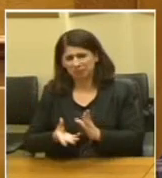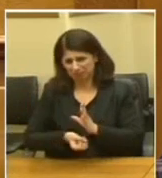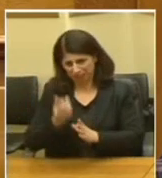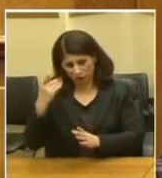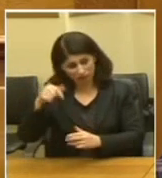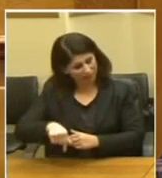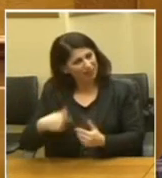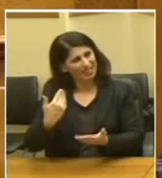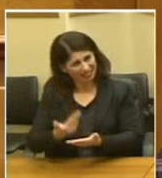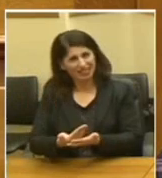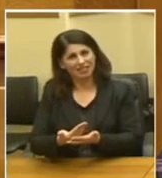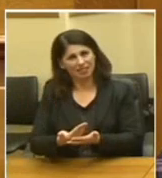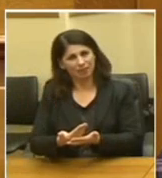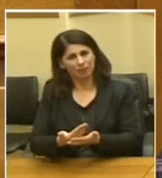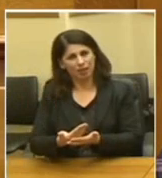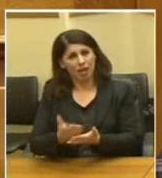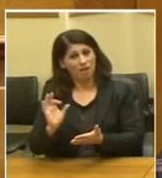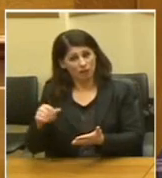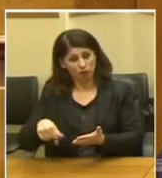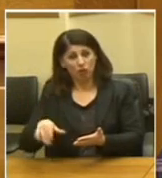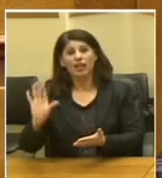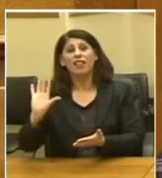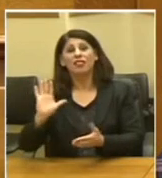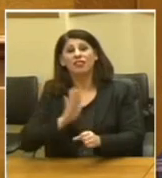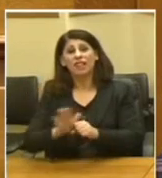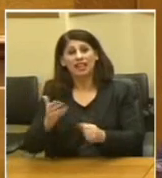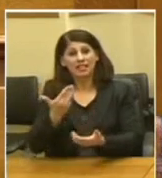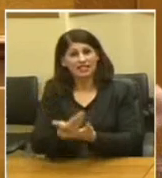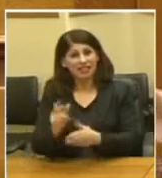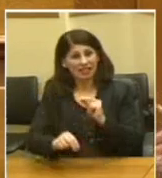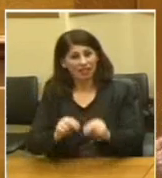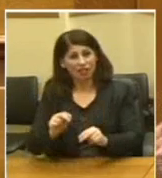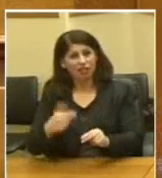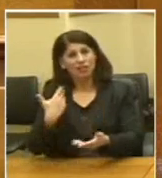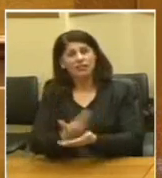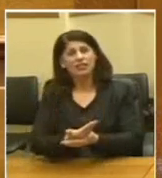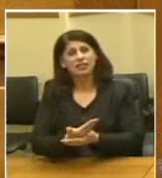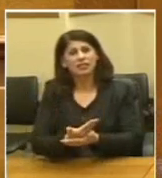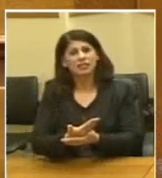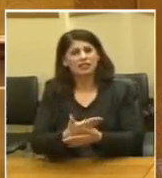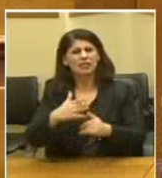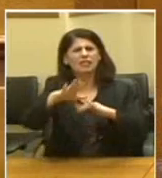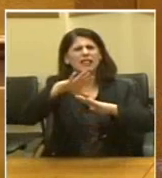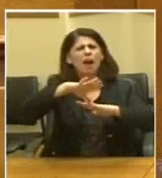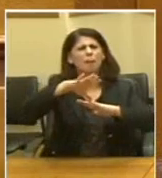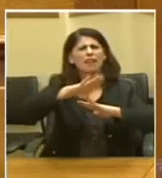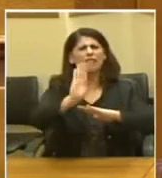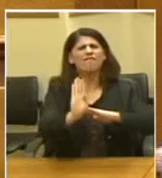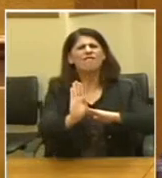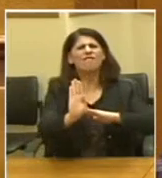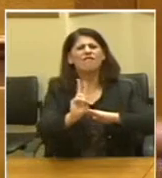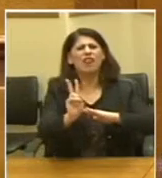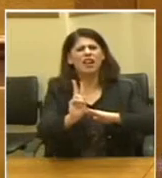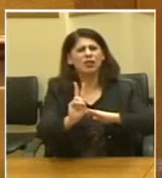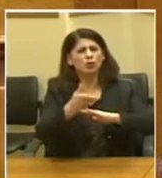και σήμερα. Βεβαίως, τώρα δεν φτάνει να ζητάτε εκλογές στην Ελλάδα. Ζητάτε και στη Βενεζουέλα. Εκεί θα γίνουν πιο γρήγορα, μάλλον, εκλογές, κύριε